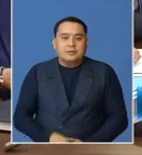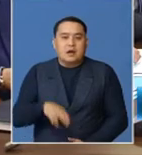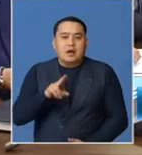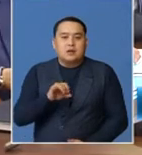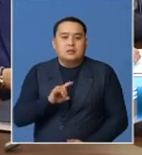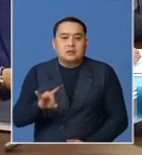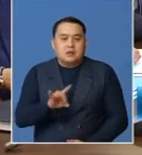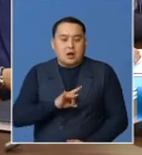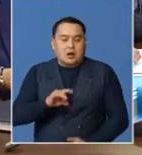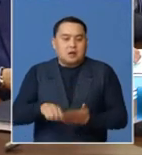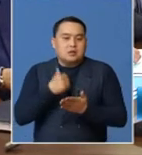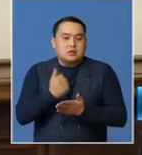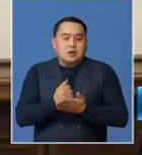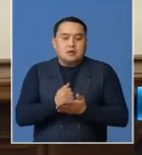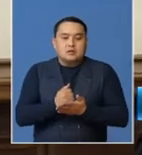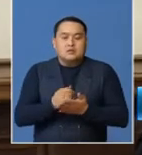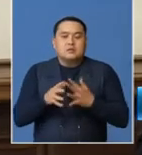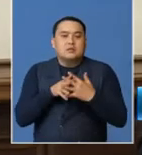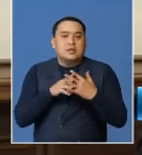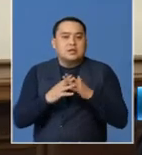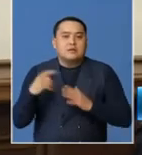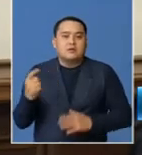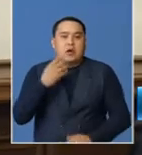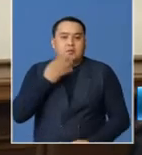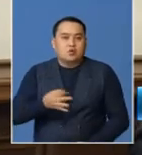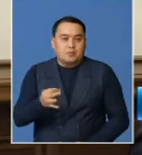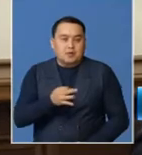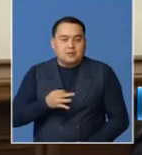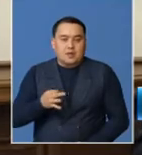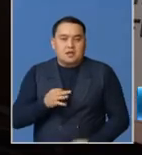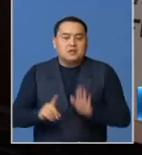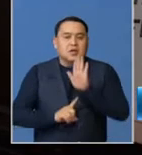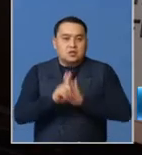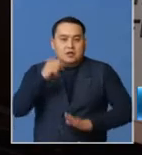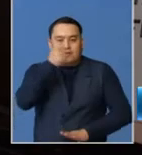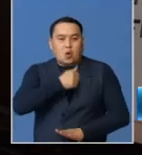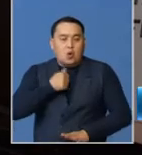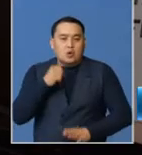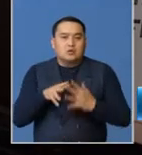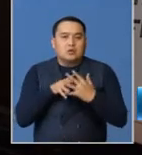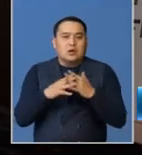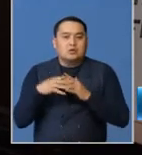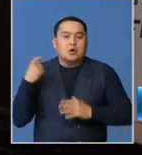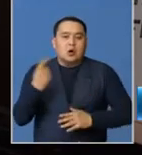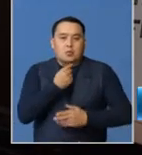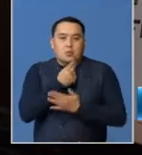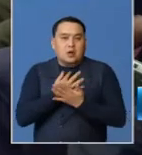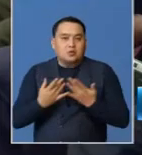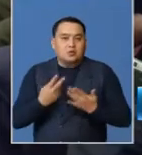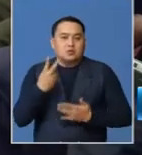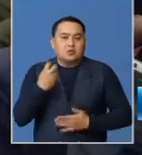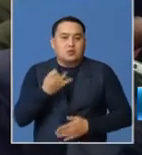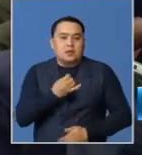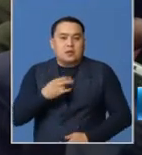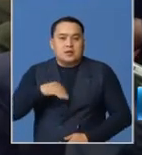Карасайский район – один из главных двигателей сельского хозяйства в Алматинской области. С начала года он дал сельхозпродукции на 42 миллиарда